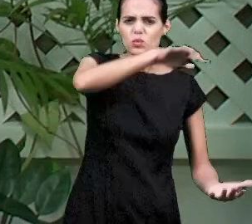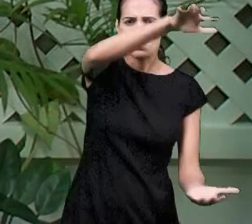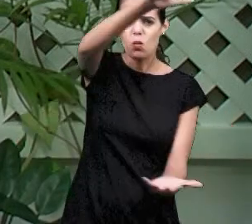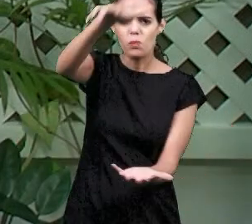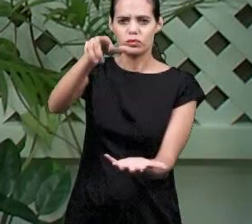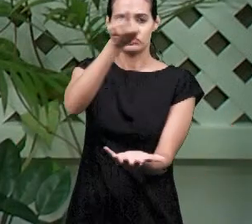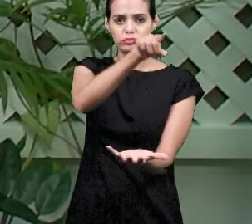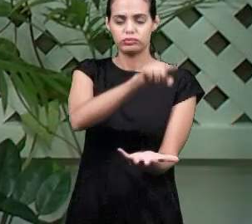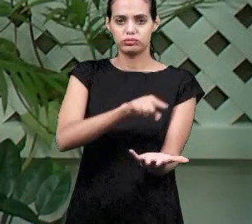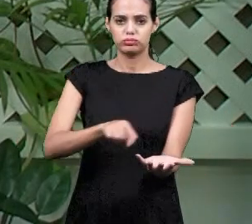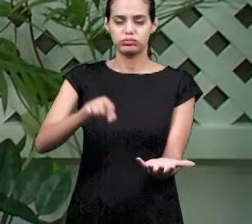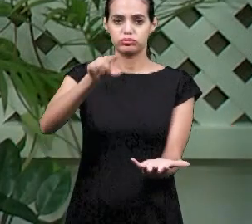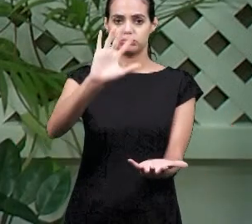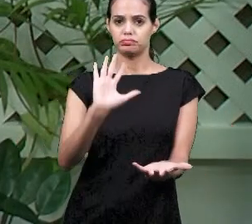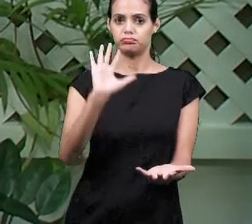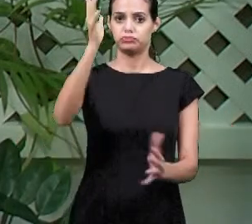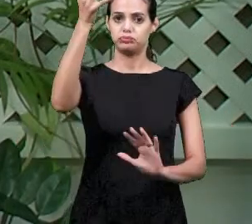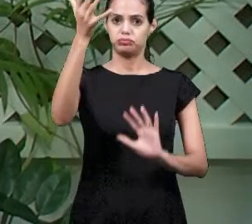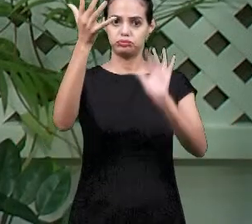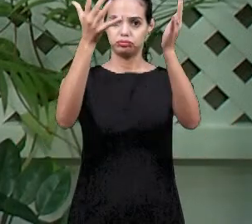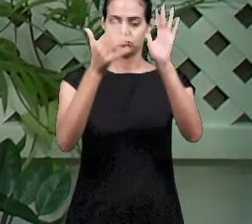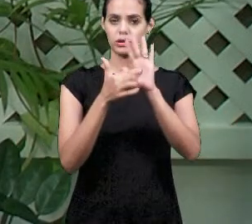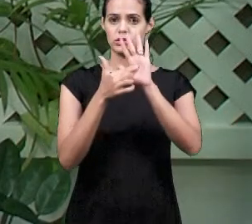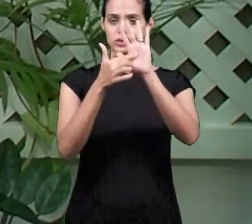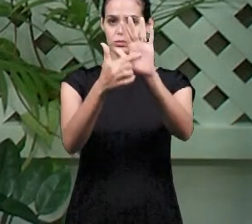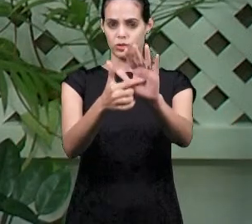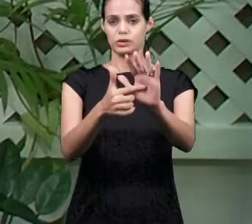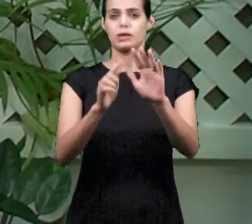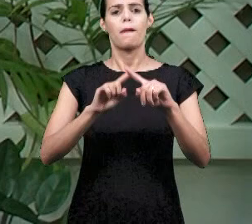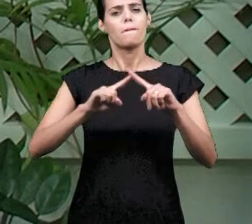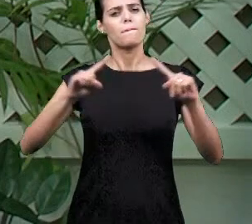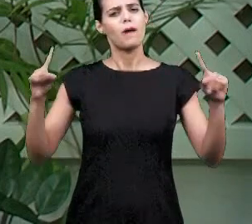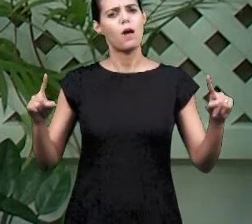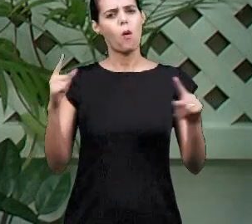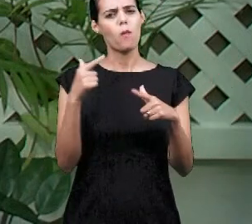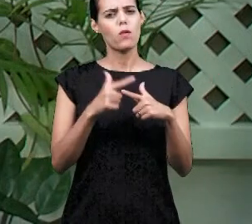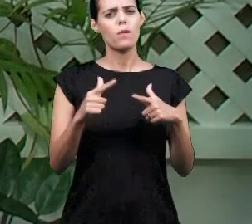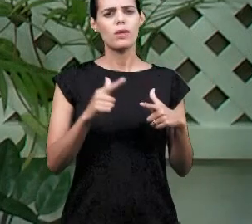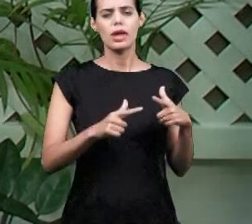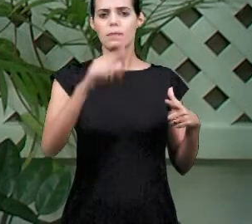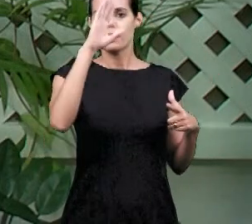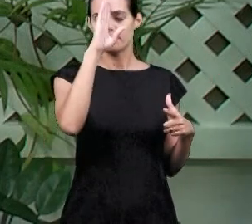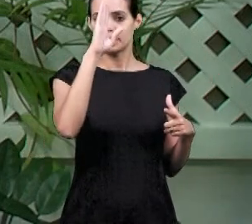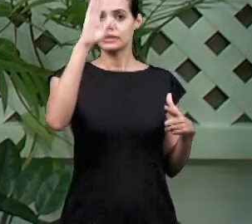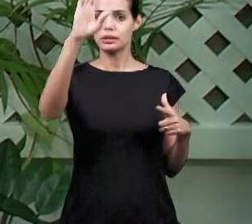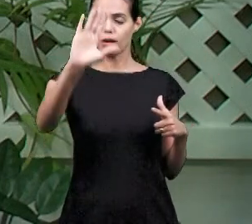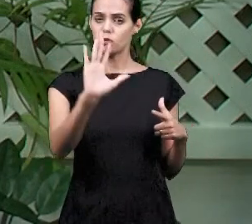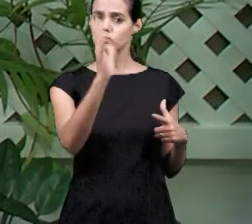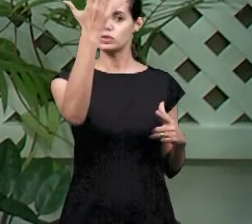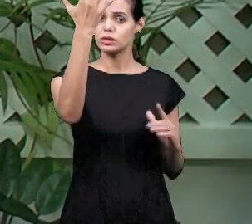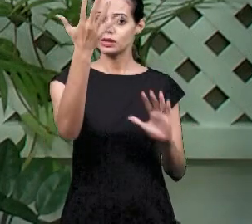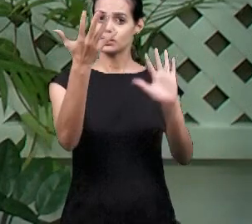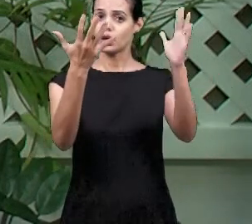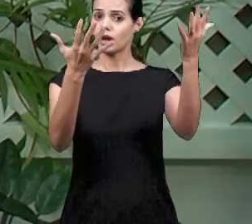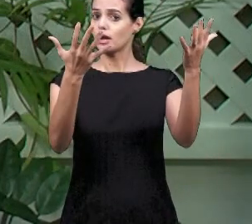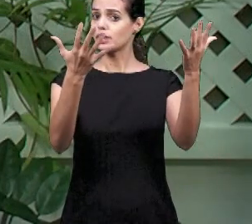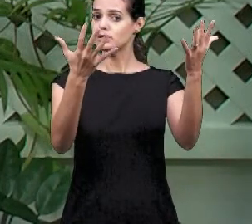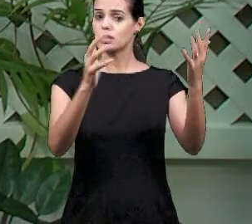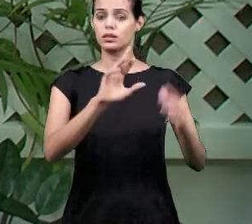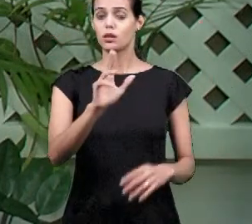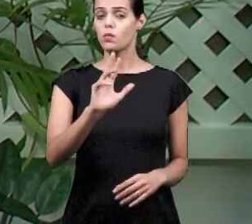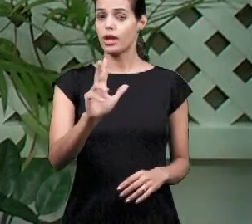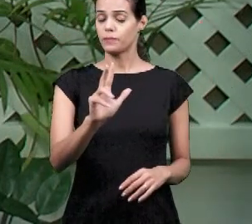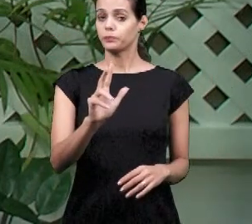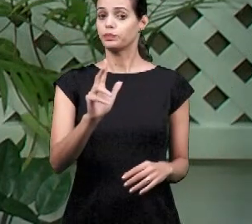que nous sommes en train de voir, ce n'est pas un jugement. Cette plaie qu'elle a, elle fait partie du projet. Elle